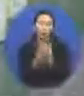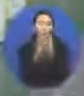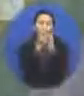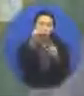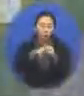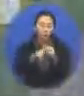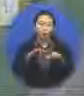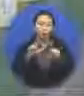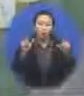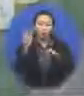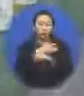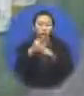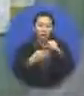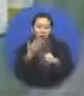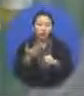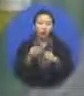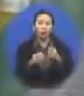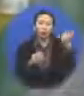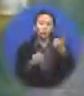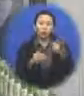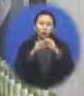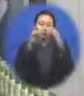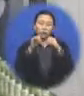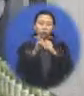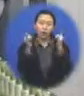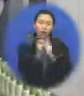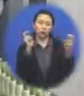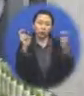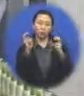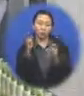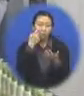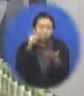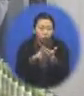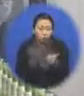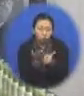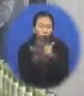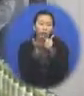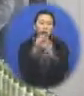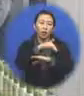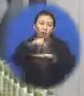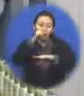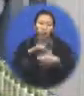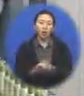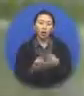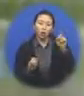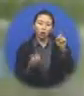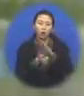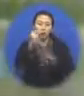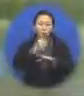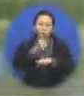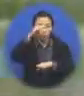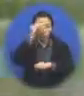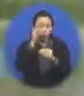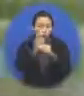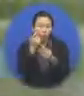사회적 기업 활성화를 위해 올해부터 매년 50개씩 사회적 기업을 발굴 육성할 계획입니다. 또한 10개의